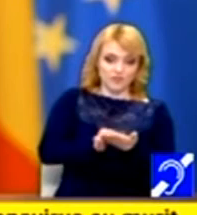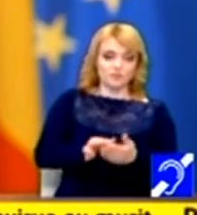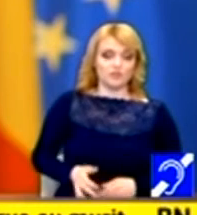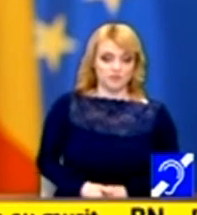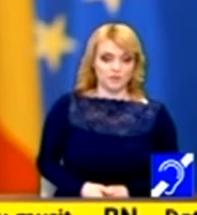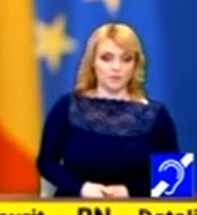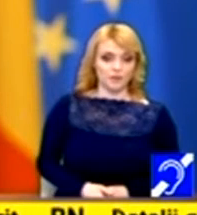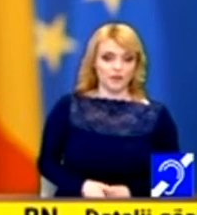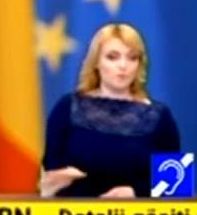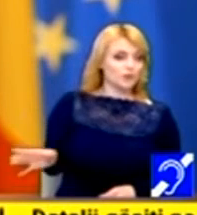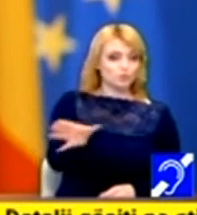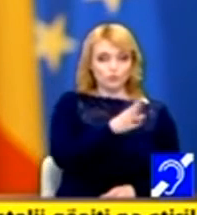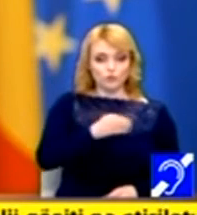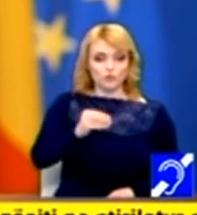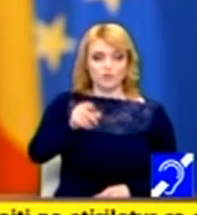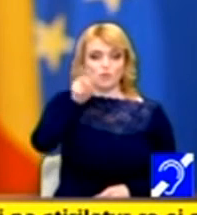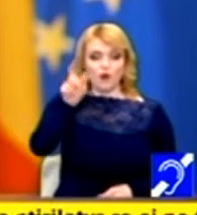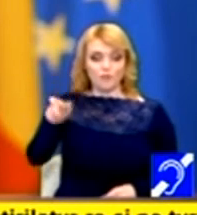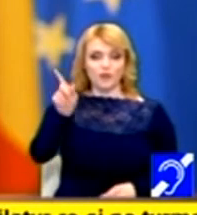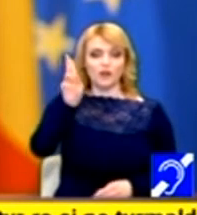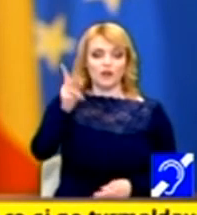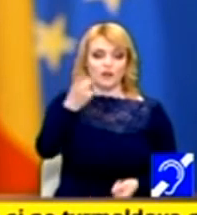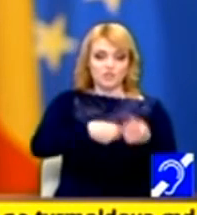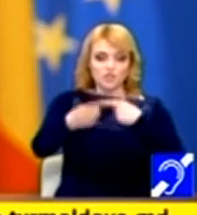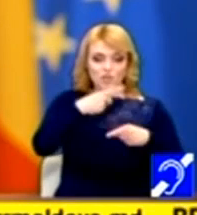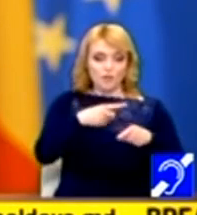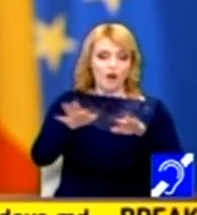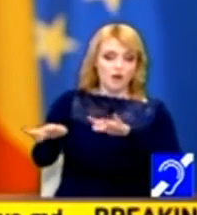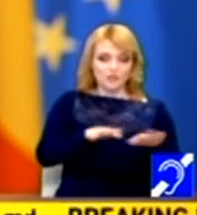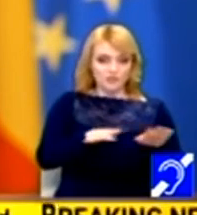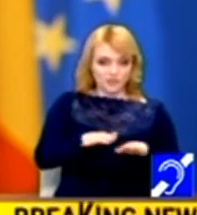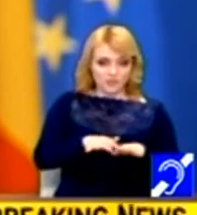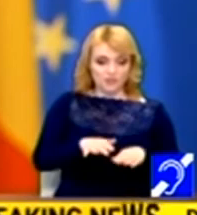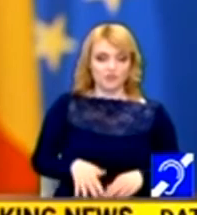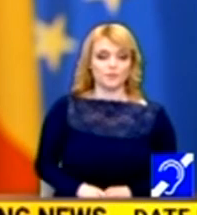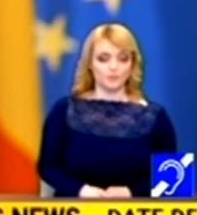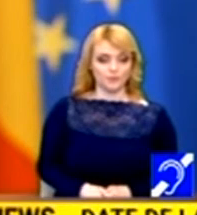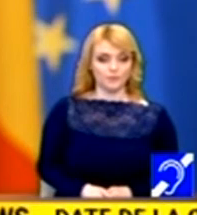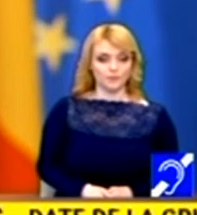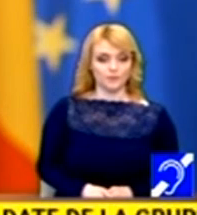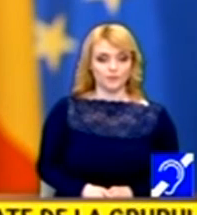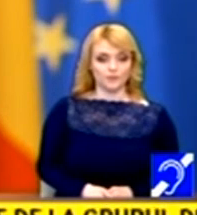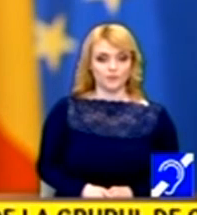suplimentare pentru toți cei care își vor relua, într-o formă sau alta, activitatea.